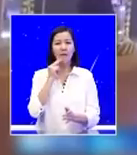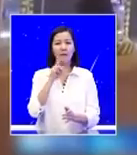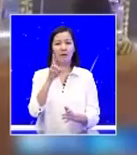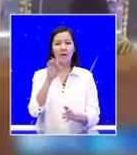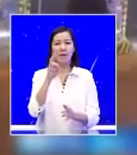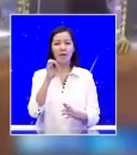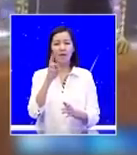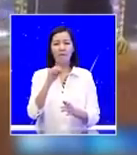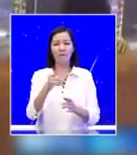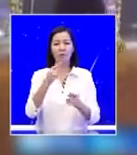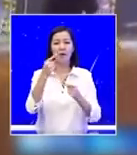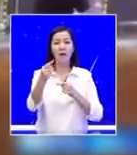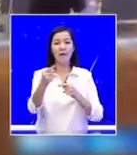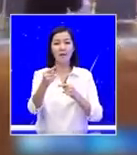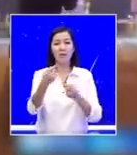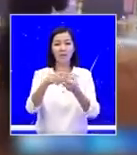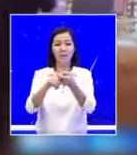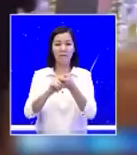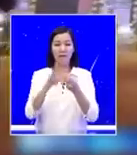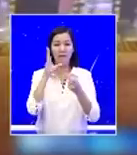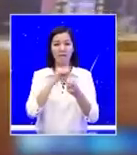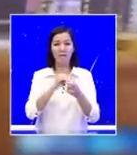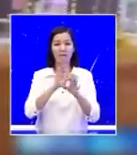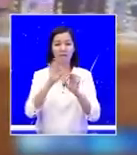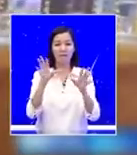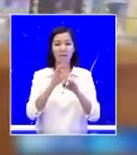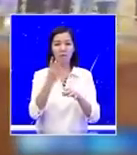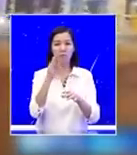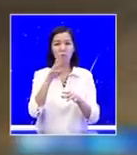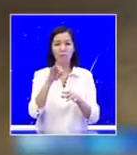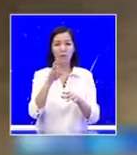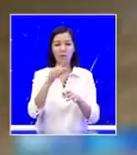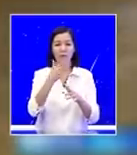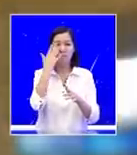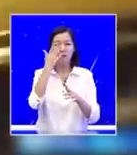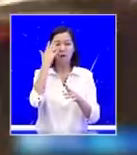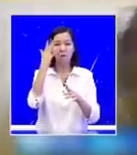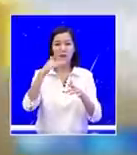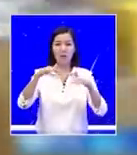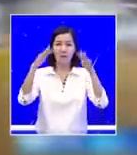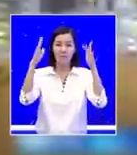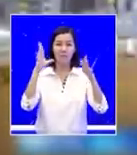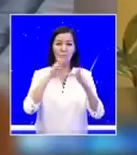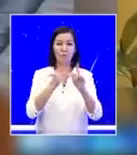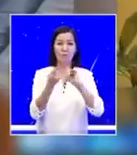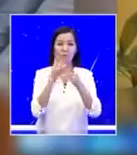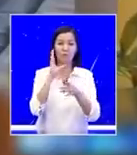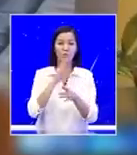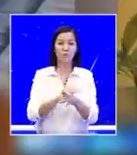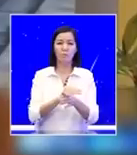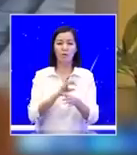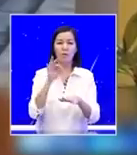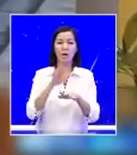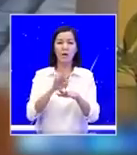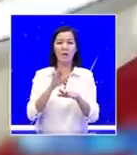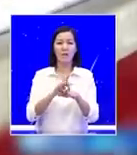қандай арақашықтықта тарайтынын анықтады. Олардың айтуынша, вирус ауада 4 метр арақашықтықта орын ауыстыруы мүмкін. Бірақ ғалымдар індеттің